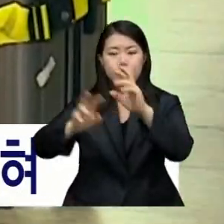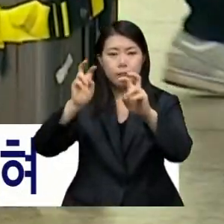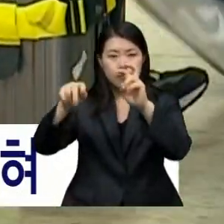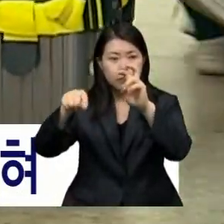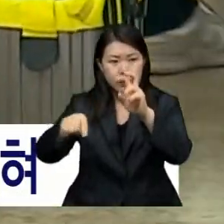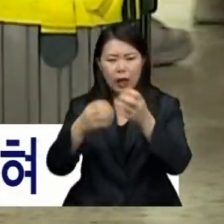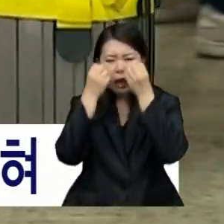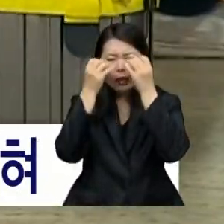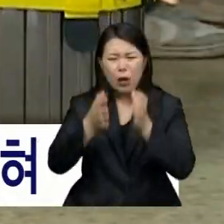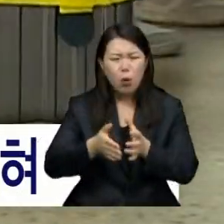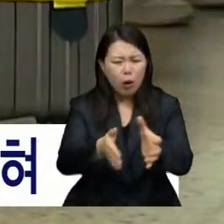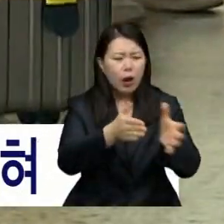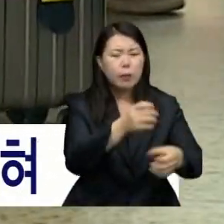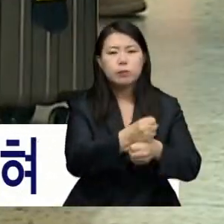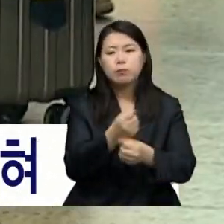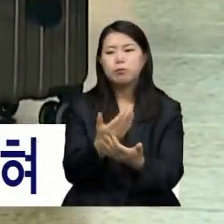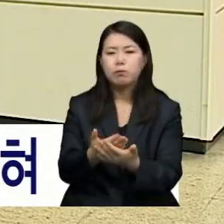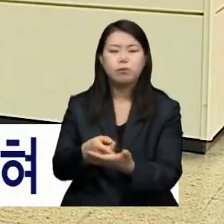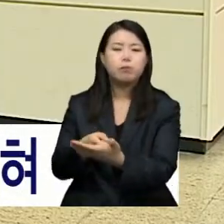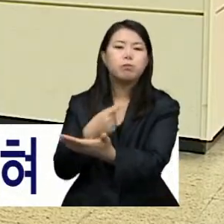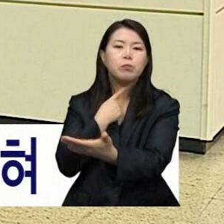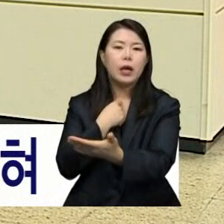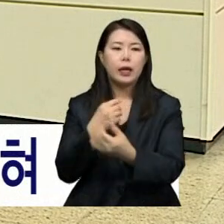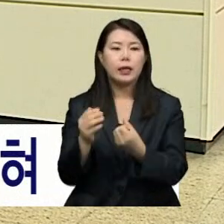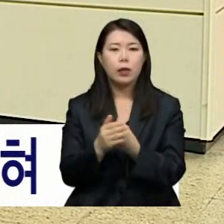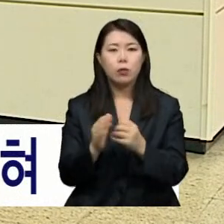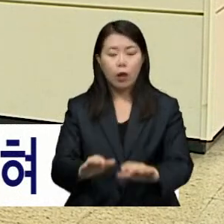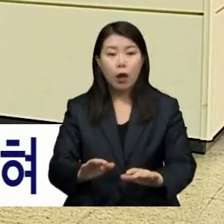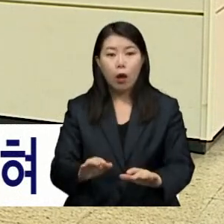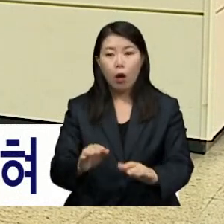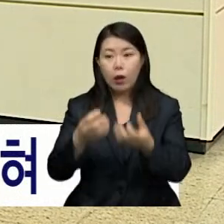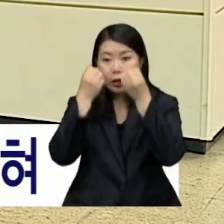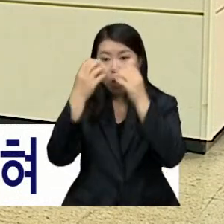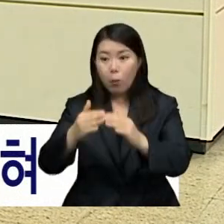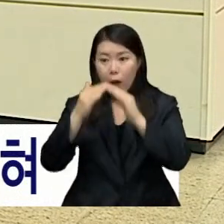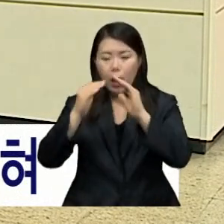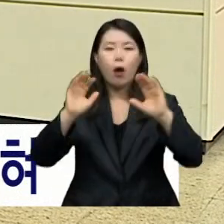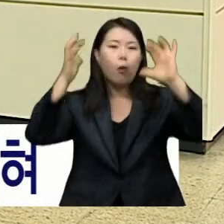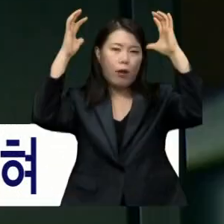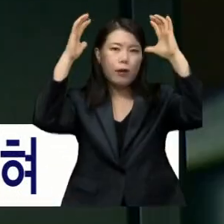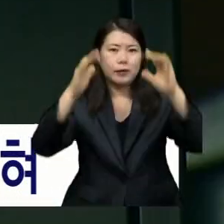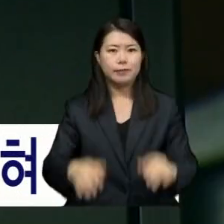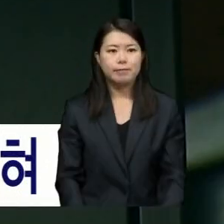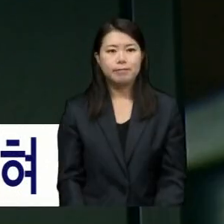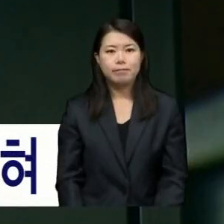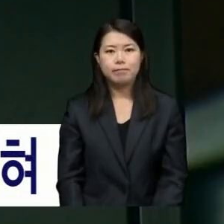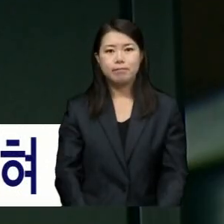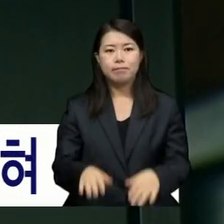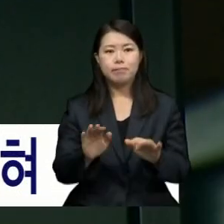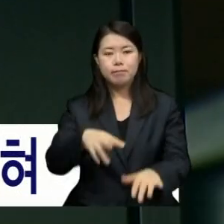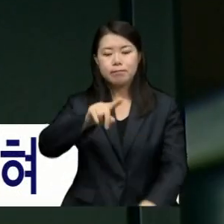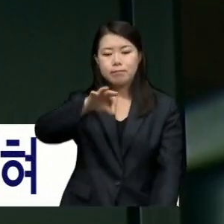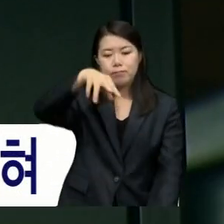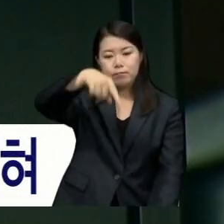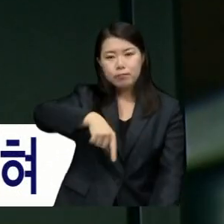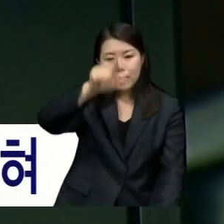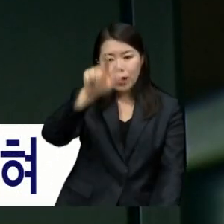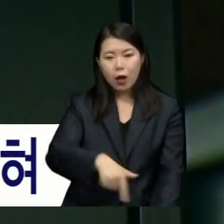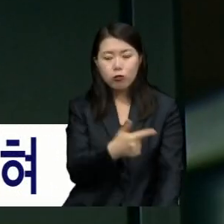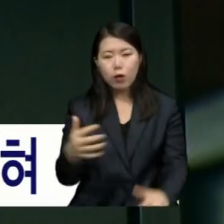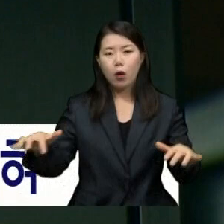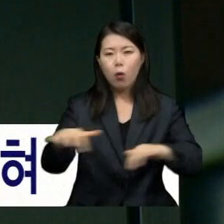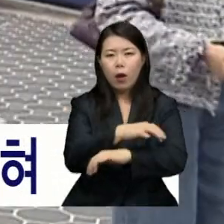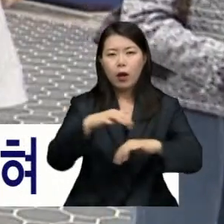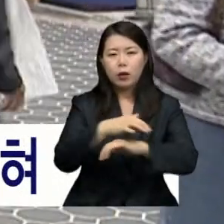출입고 신설이 요구해왔던만큼 출입고 신설을 환영한다고 밝혔습니다 재수 승하차 인원은